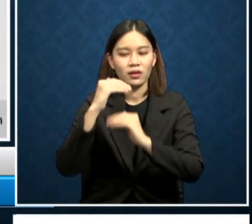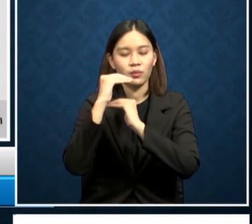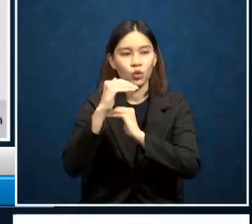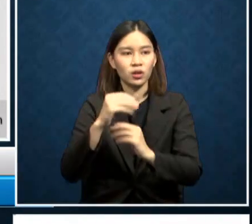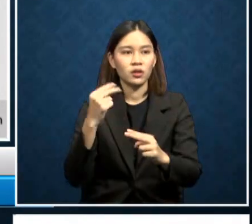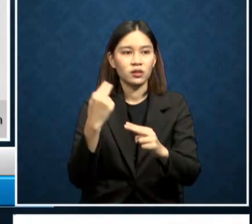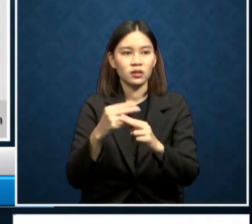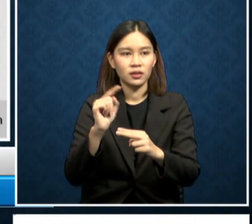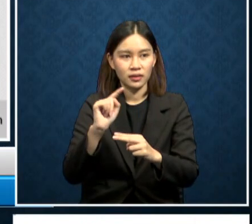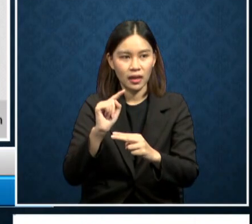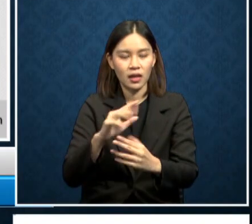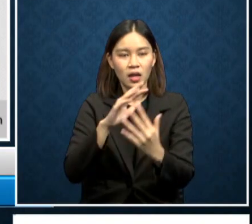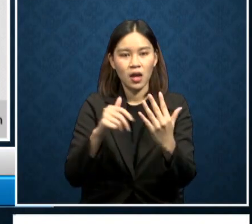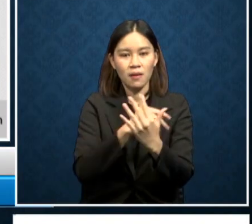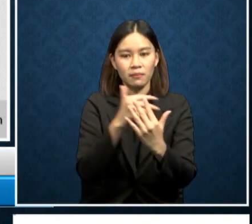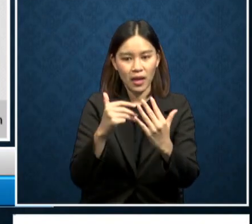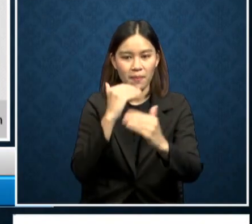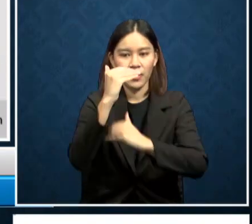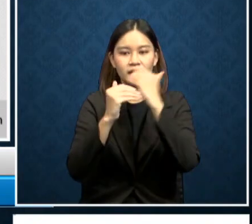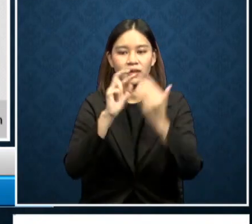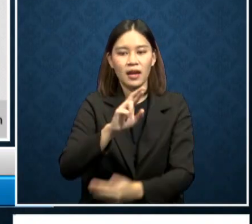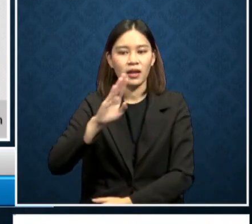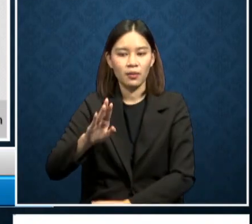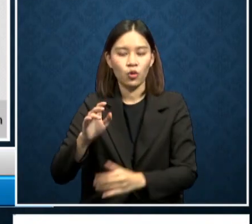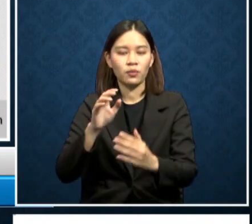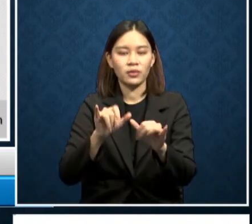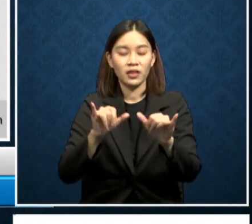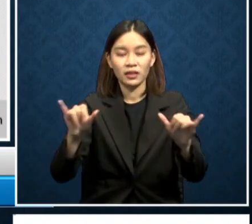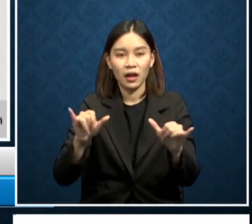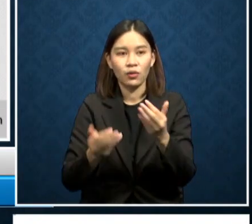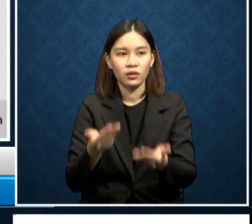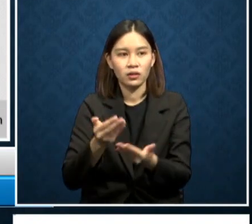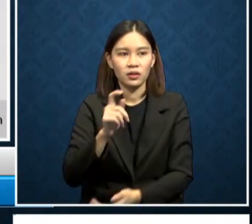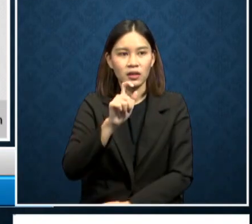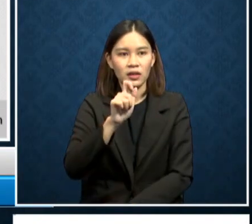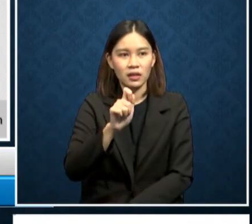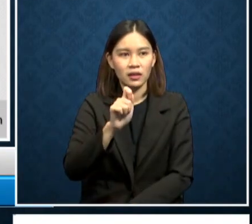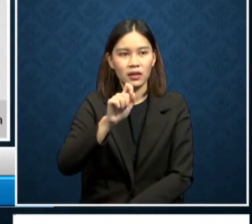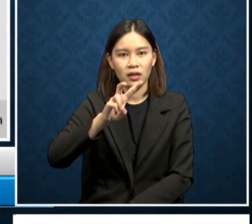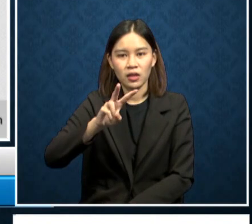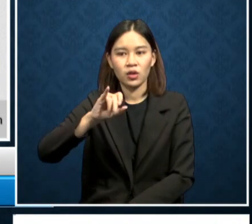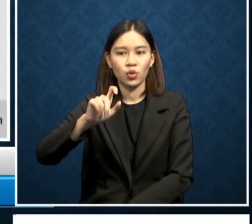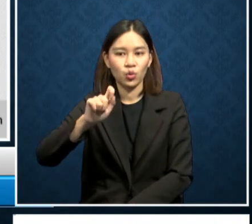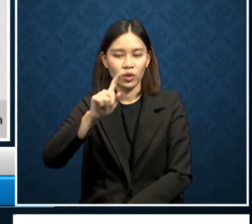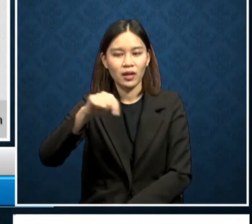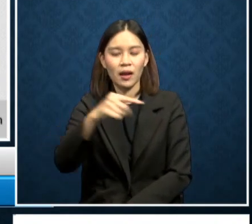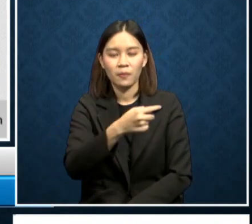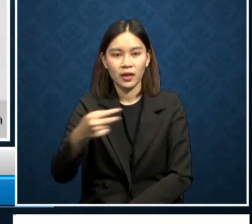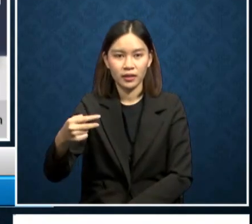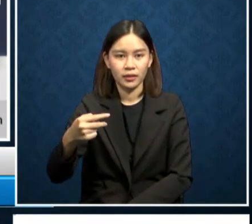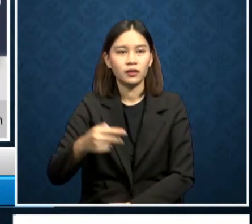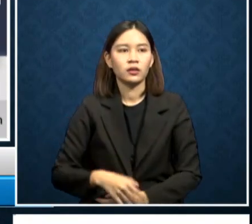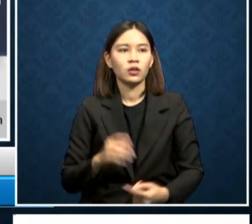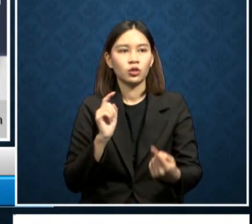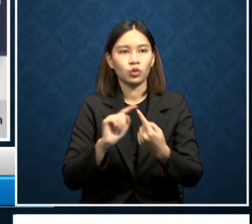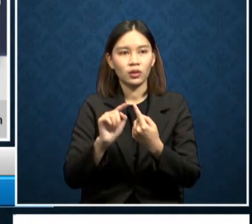ว่าแผนกลยุทธ์การพัฒนาระบบระยะยาวหรือaviation System Blockอกดใน